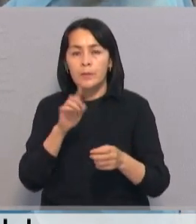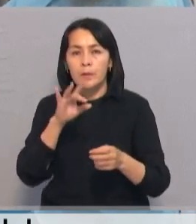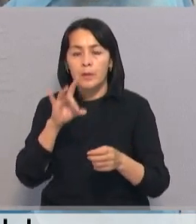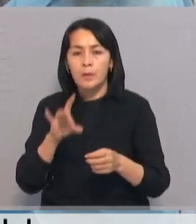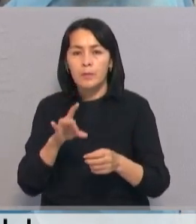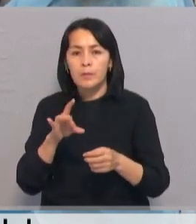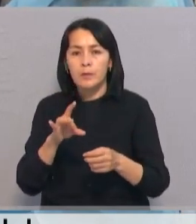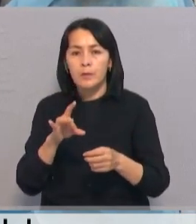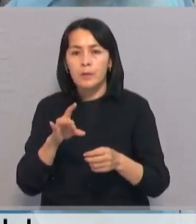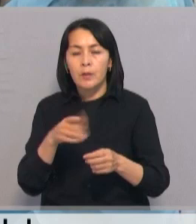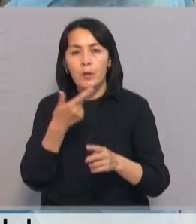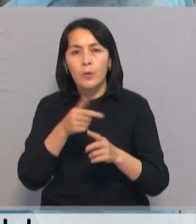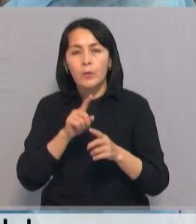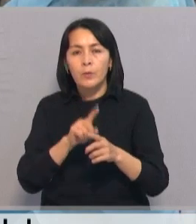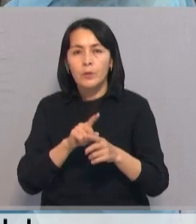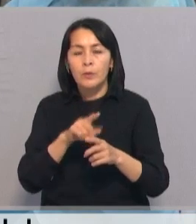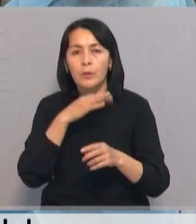Рахымжан өте